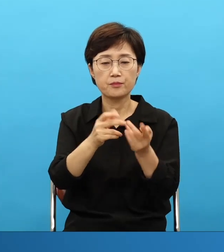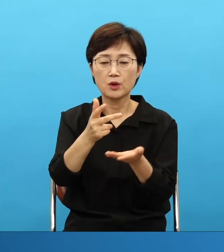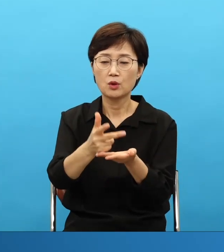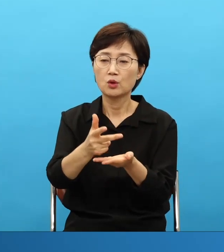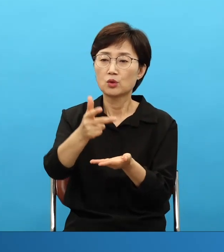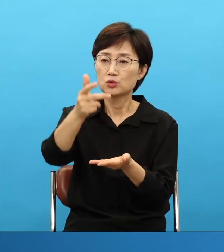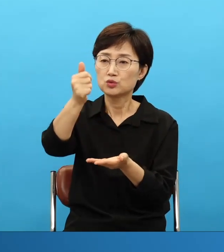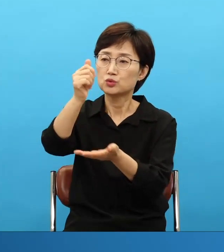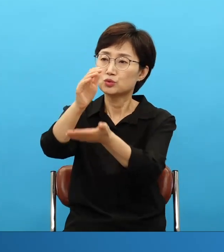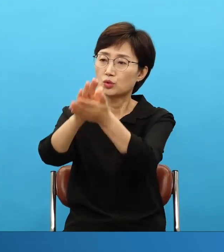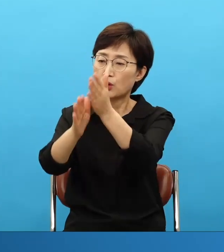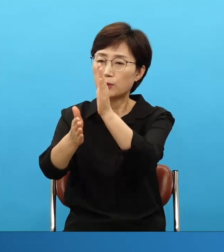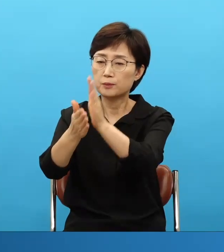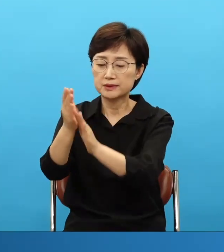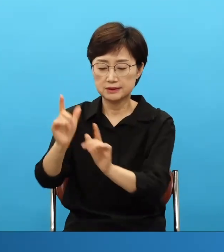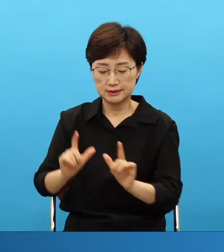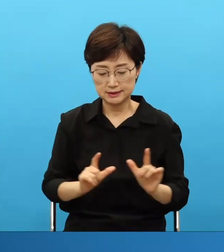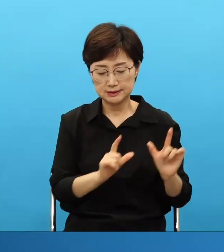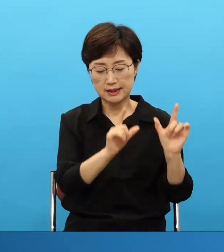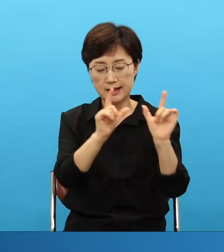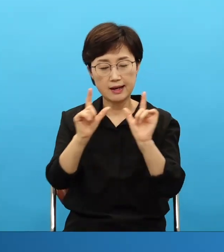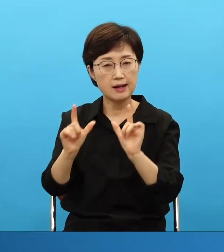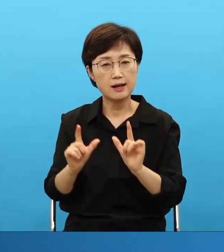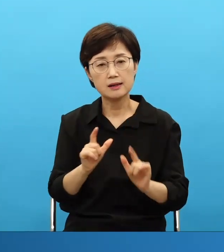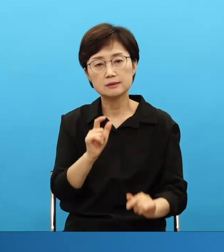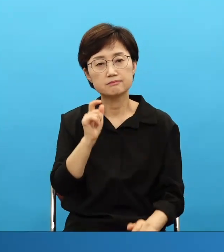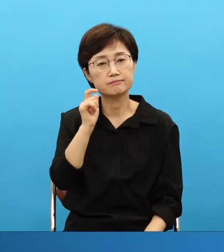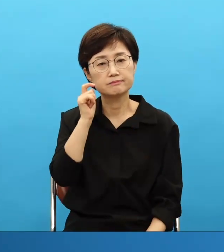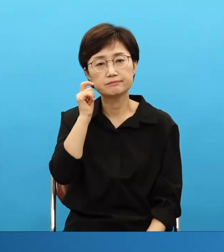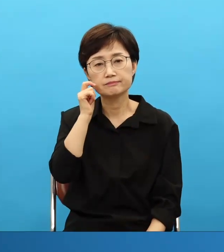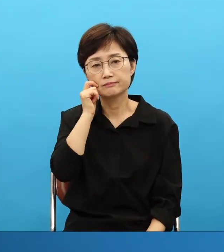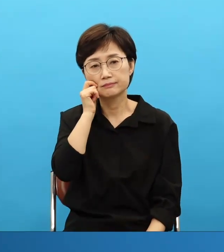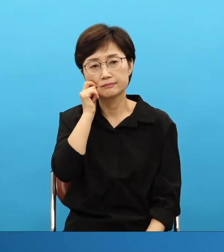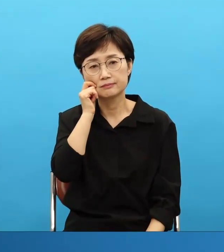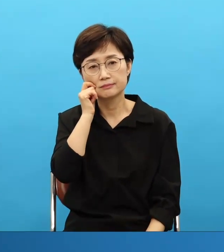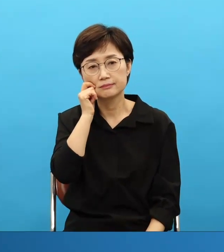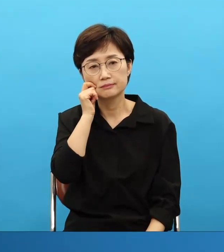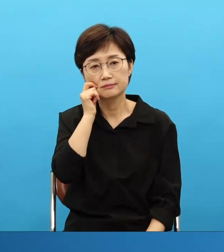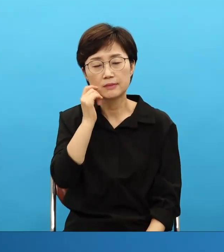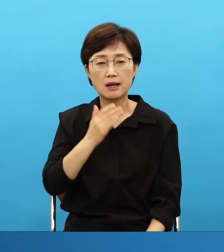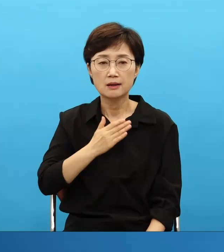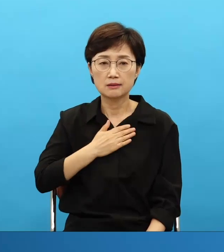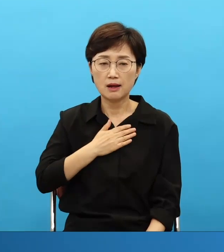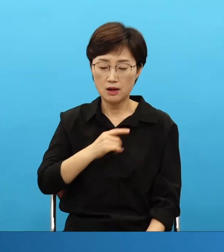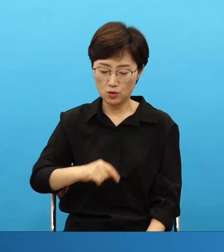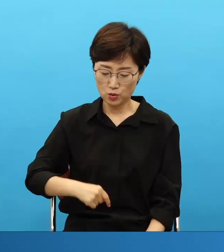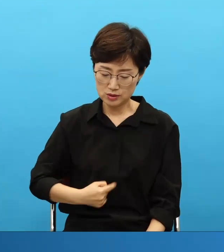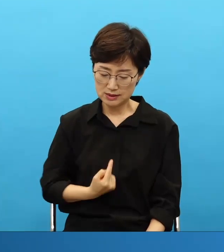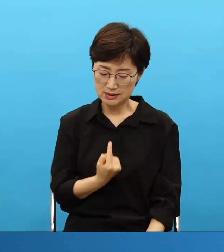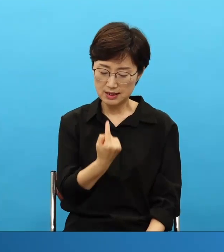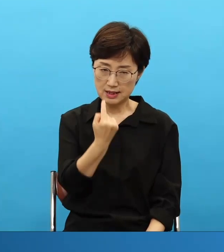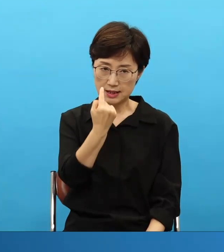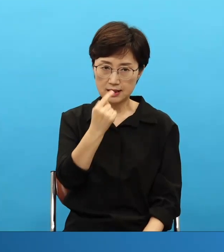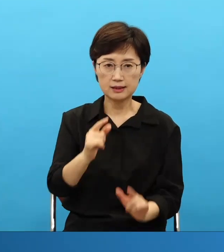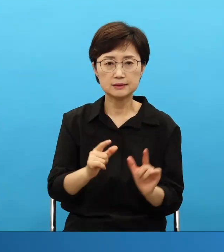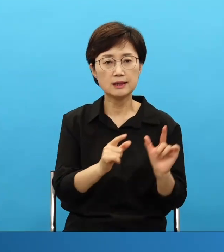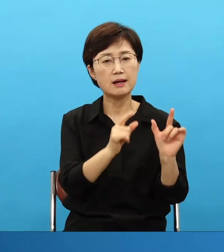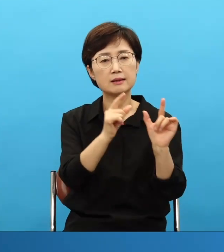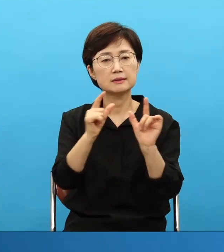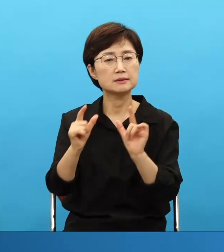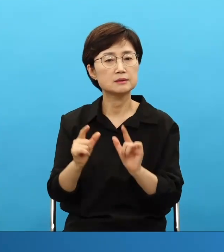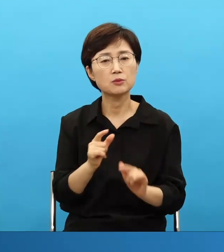됩니다 주없이 살 수 없네 나